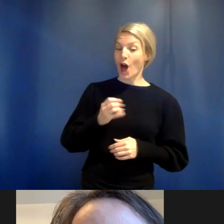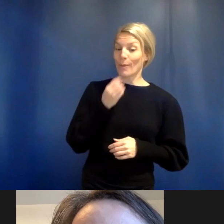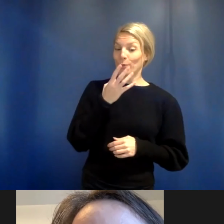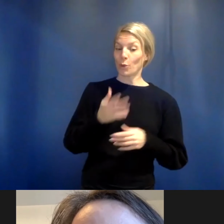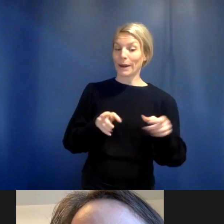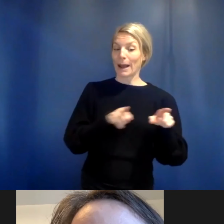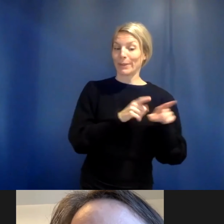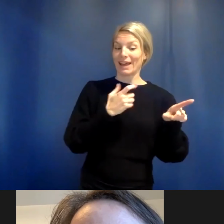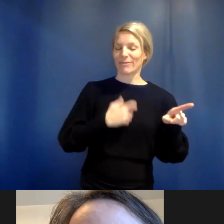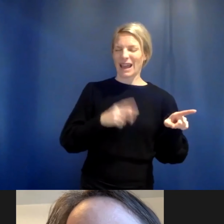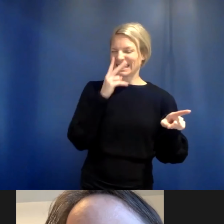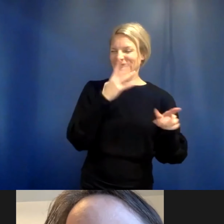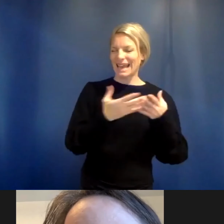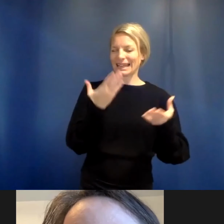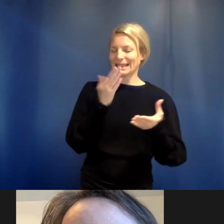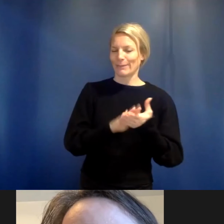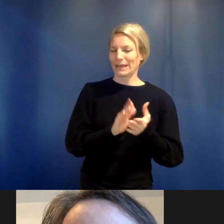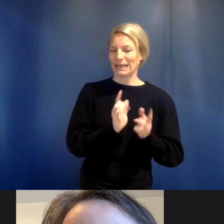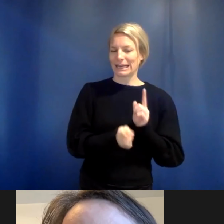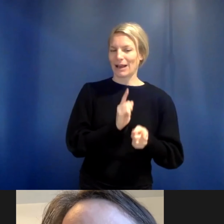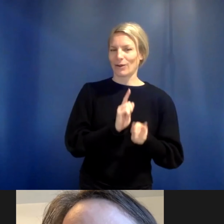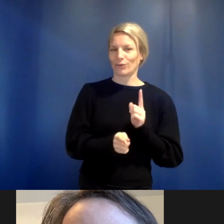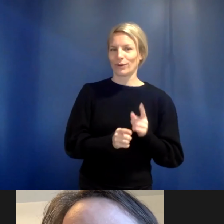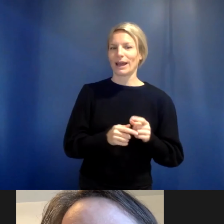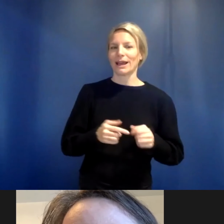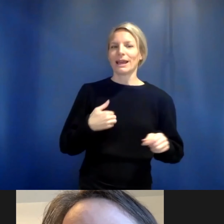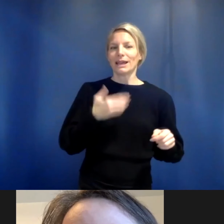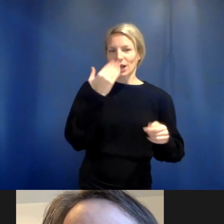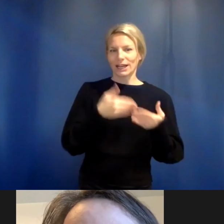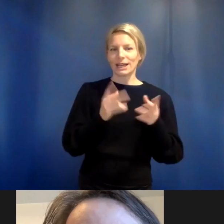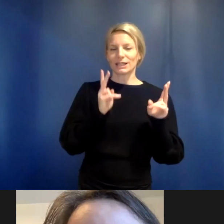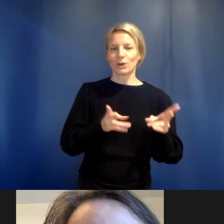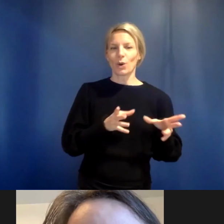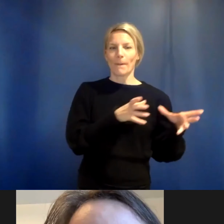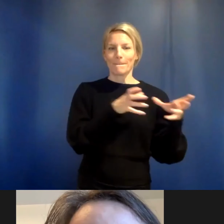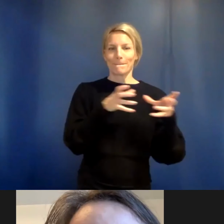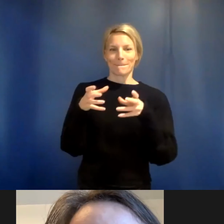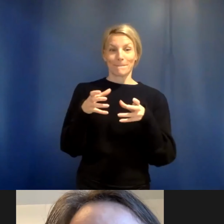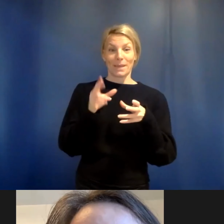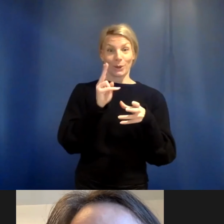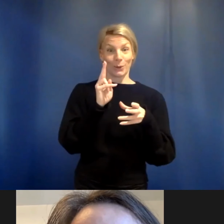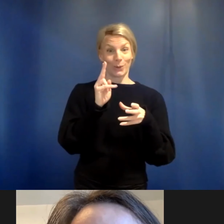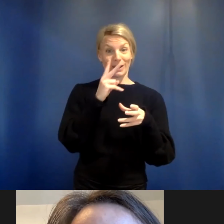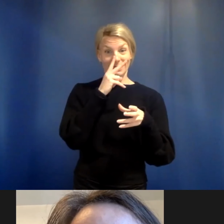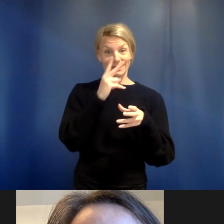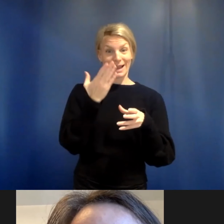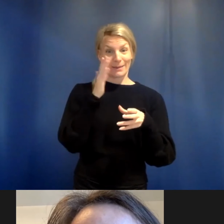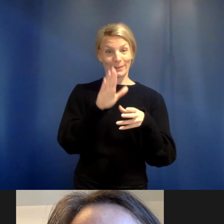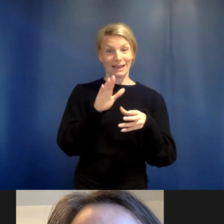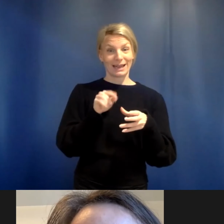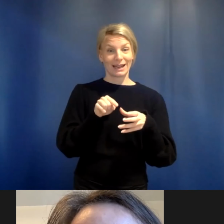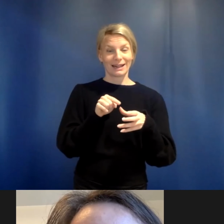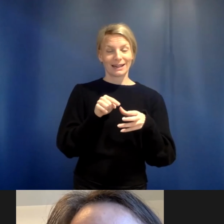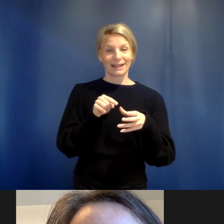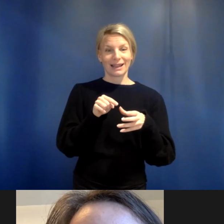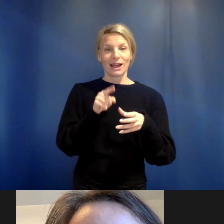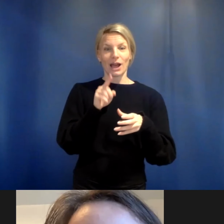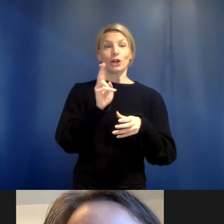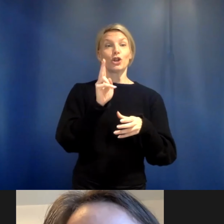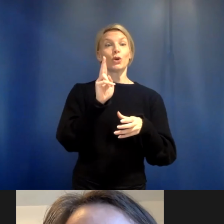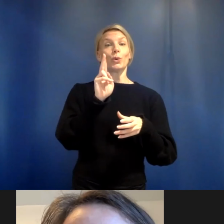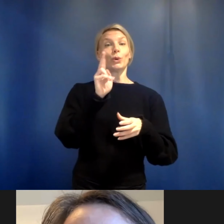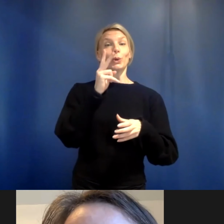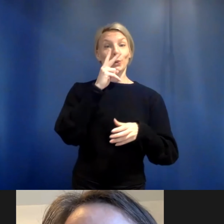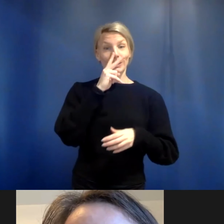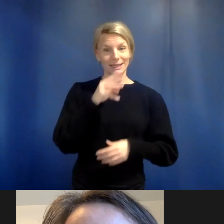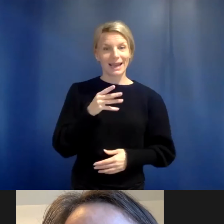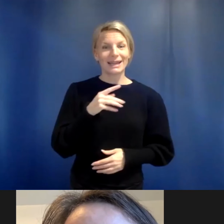Nej, det jag ser inte. Eva Frida... Jag kan göra så här. Nu syns de i bild. Ja, det blev bara svart nu. Ja, nu